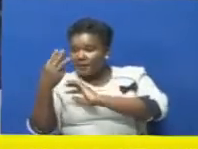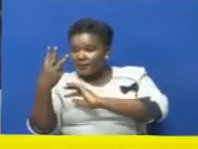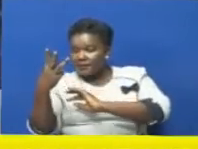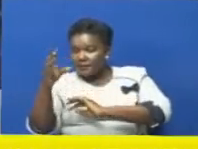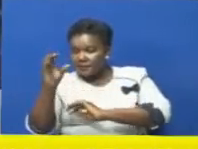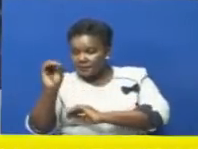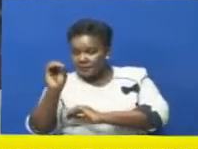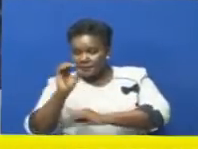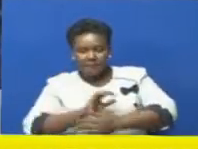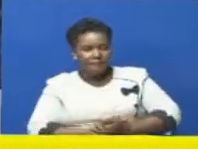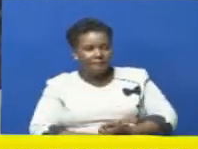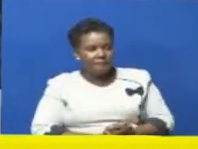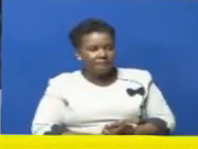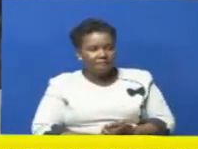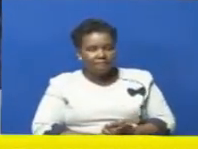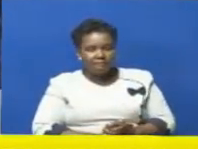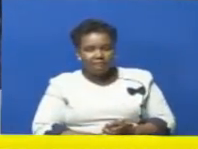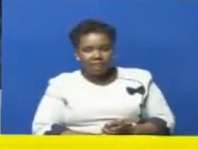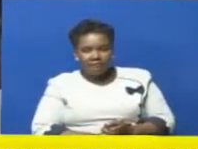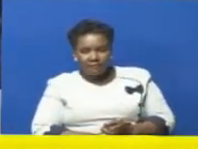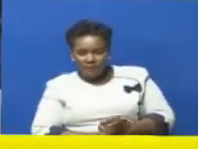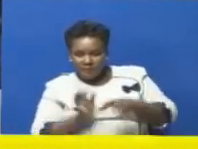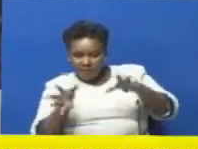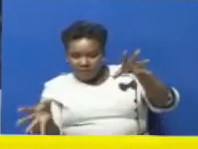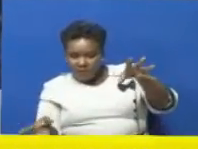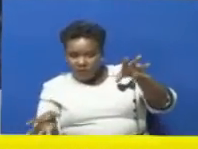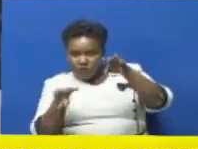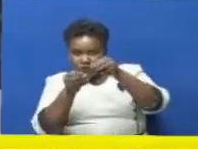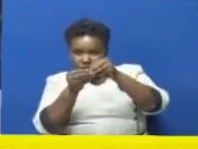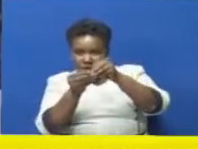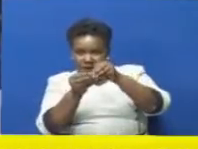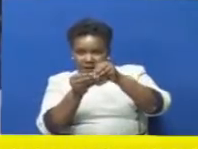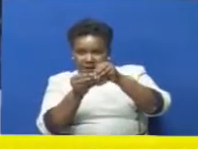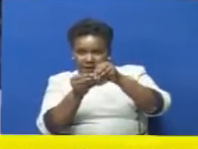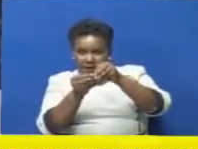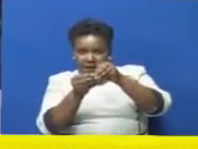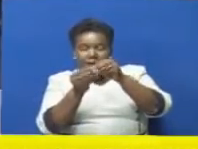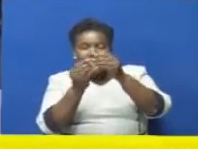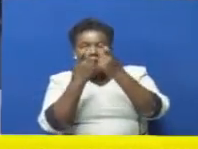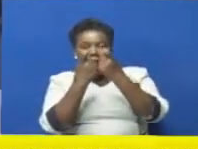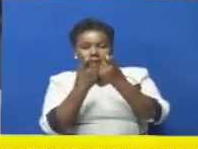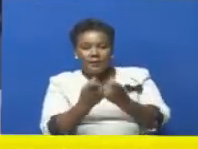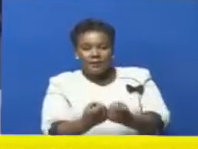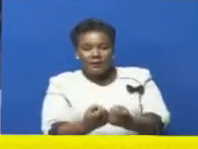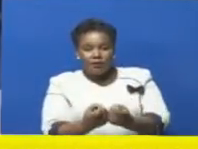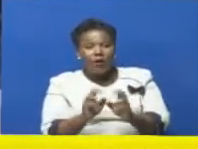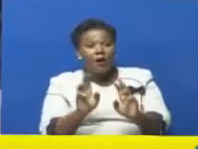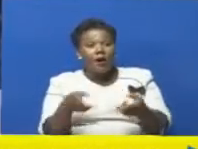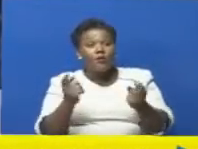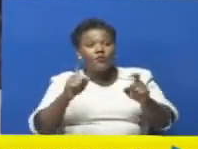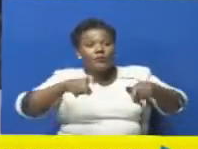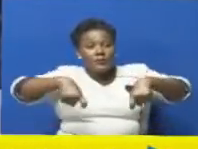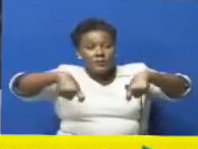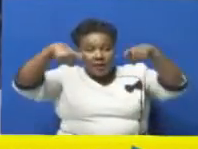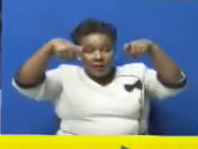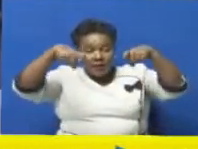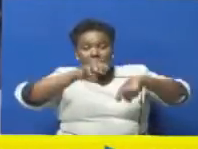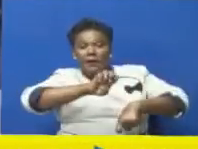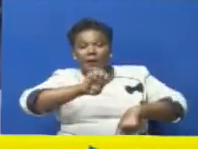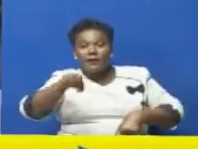3,930 ambazo zina jumla ya kilo au tani